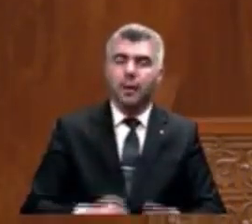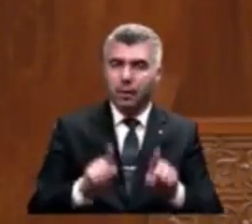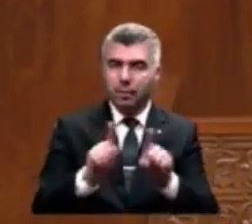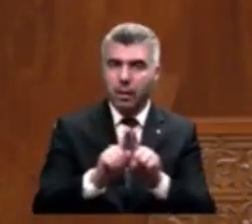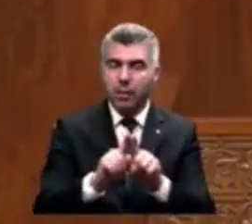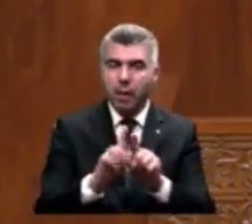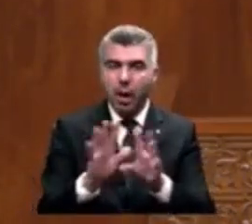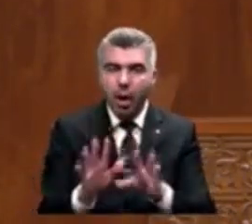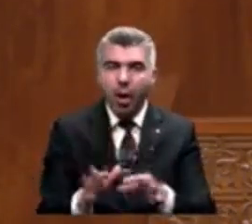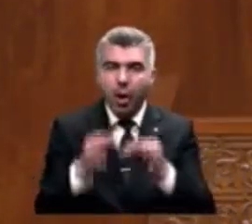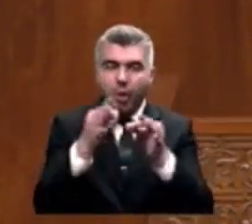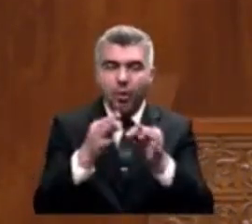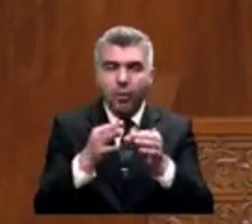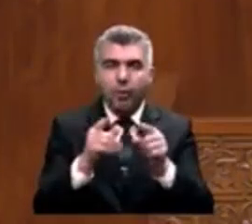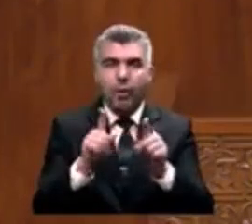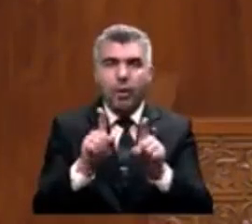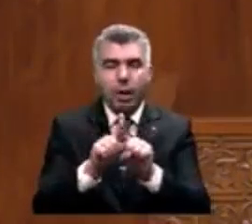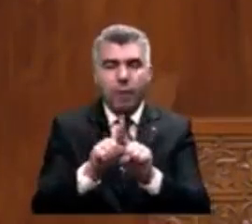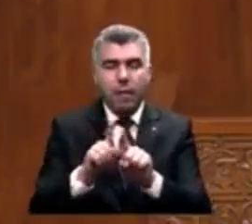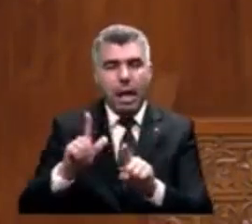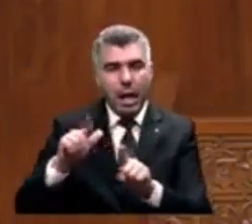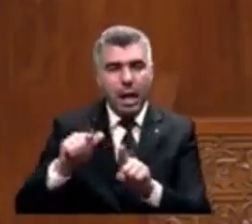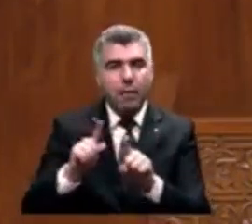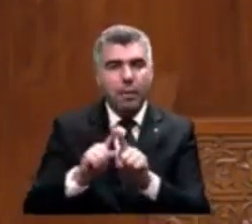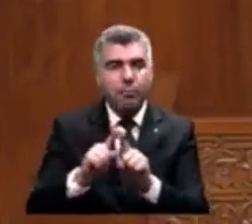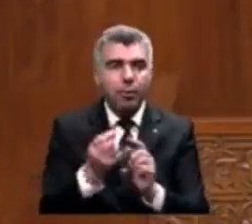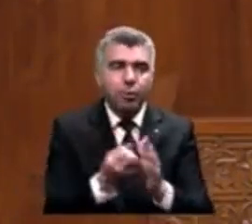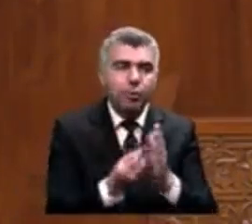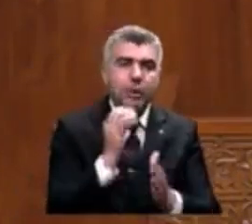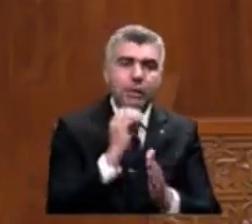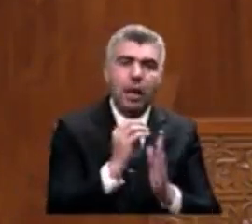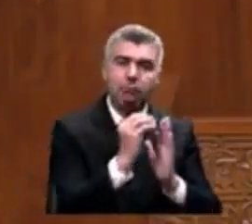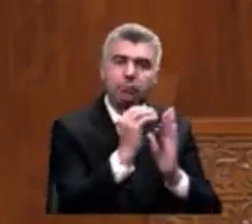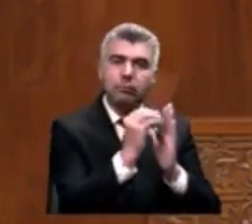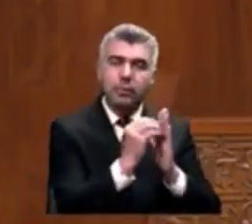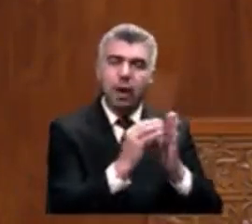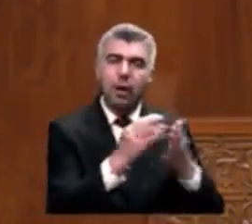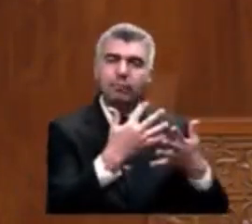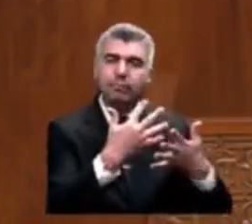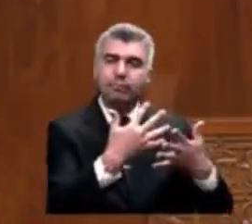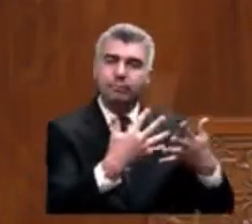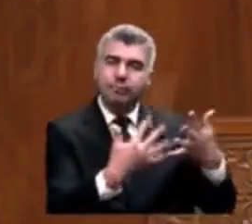تيعطي الامكانه باش يكون في واحد النص تطبيقي ندخلوا في التفاصيل.